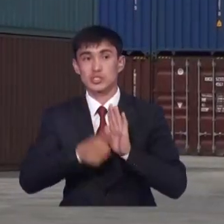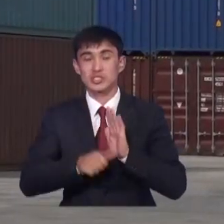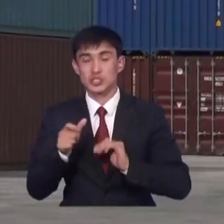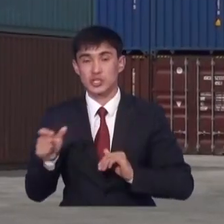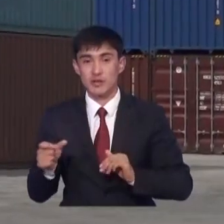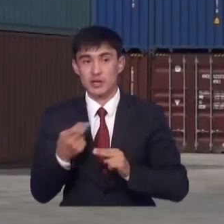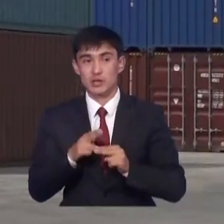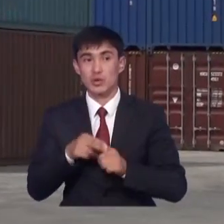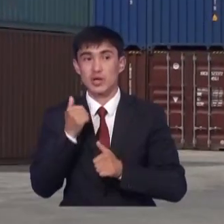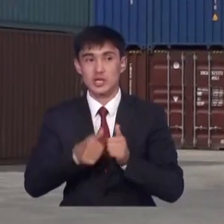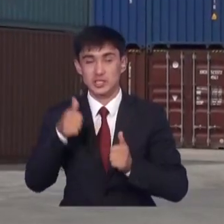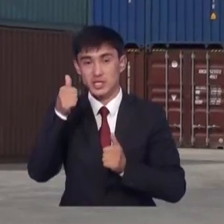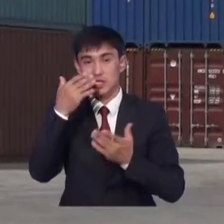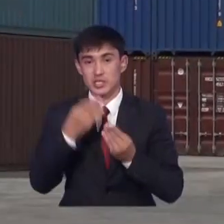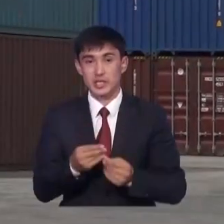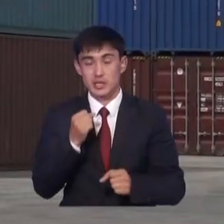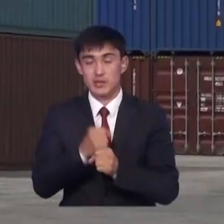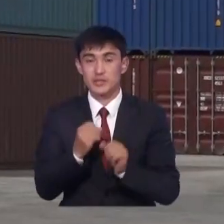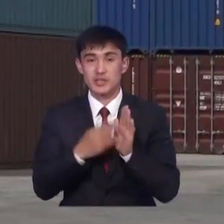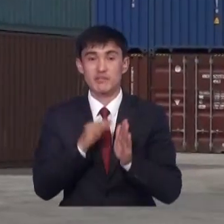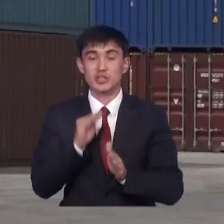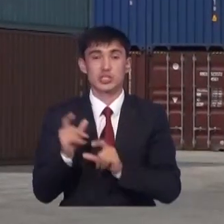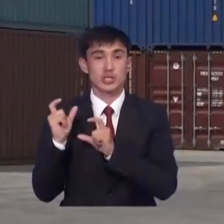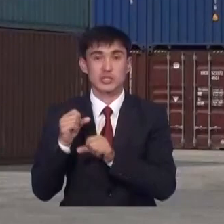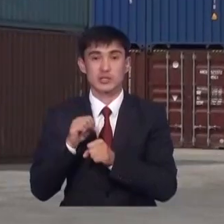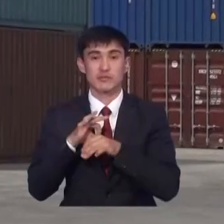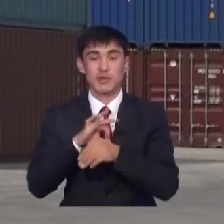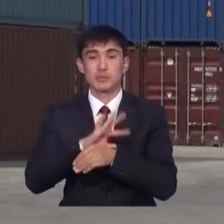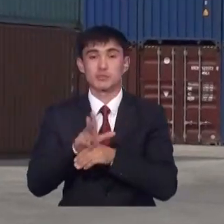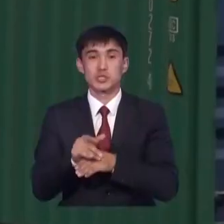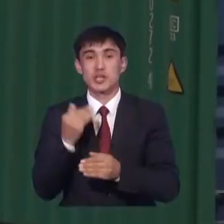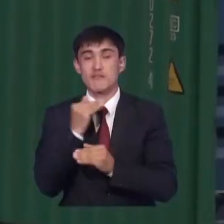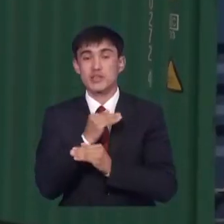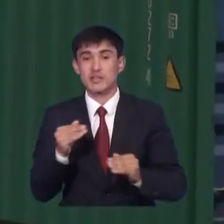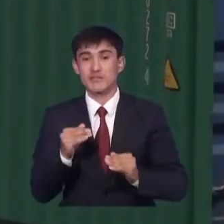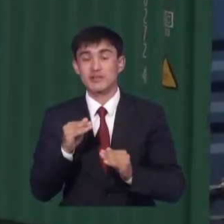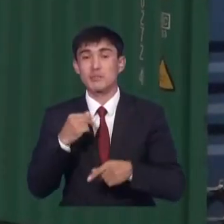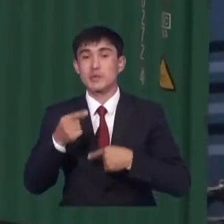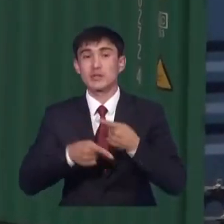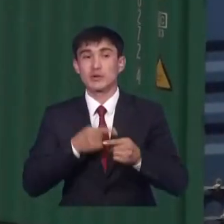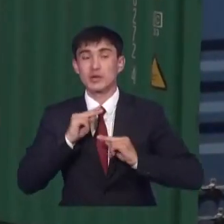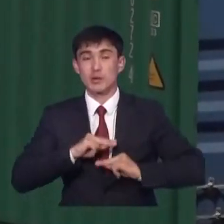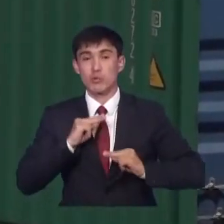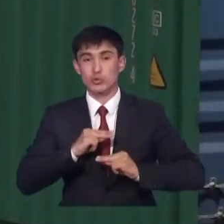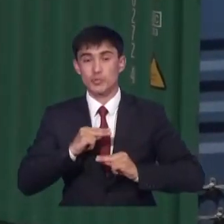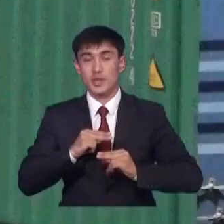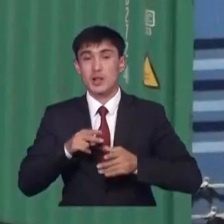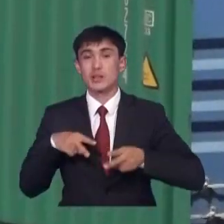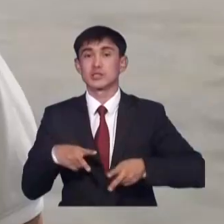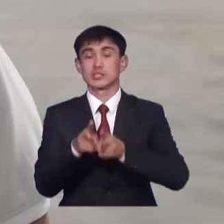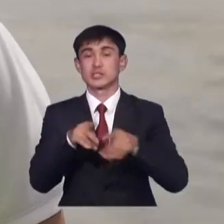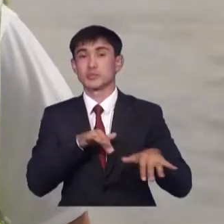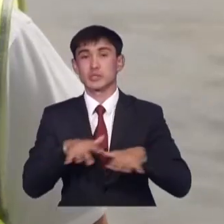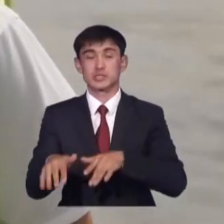сотрудников, которые ежедневно обрабатывают около 9000 контейнеров, обеспечивая эффективное и бесперебойное функционирование логистических